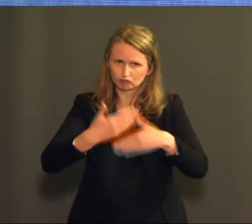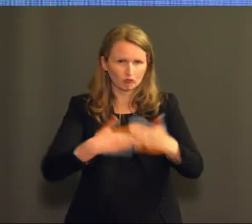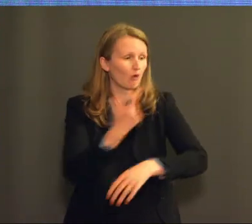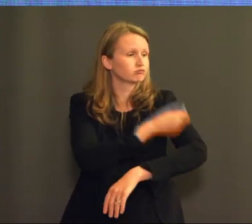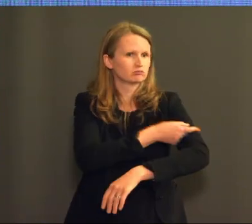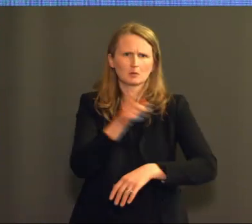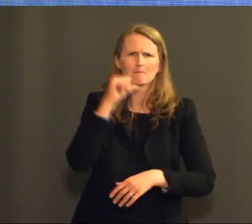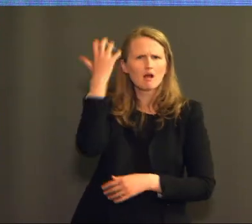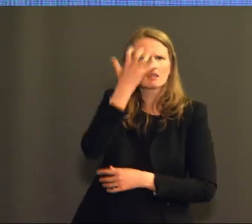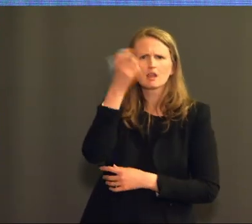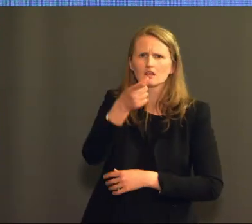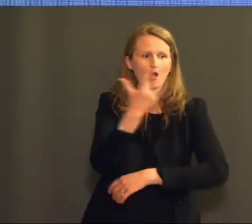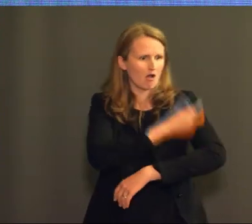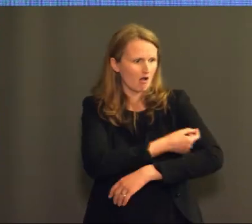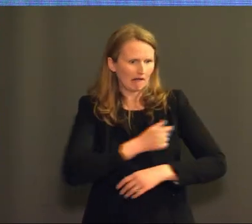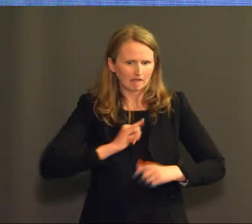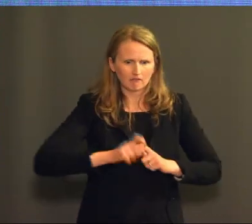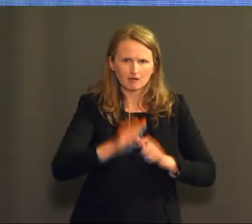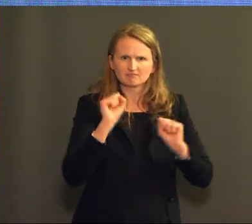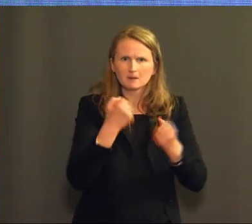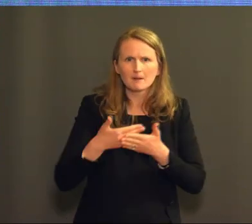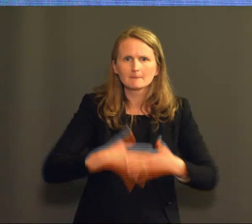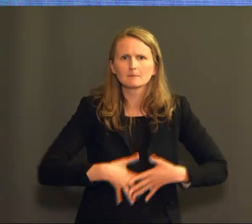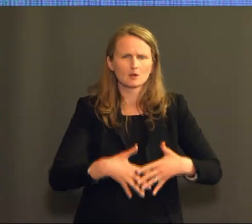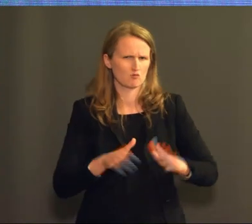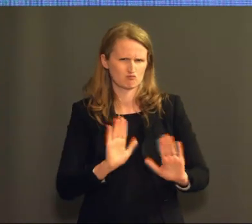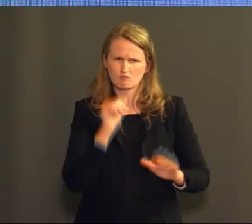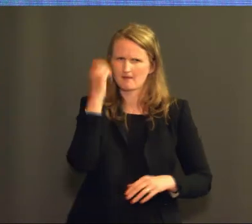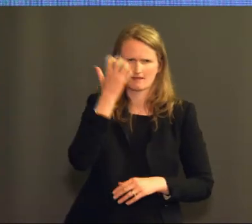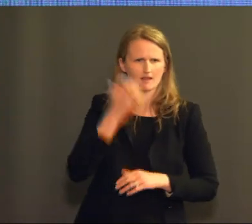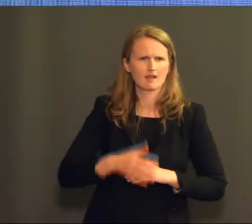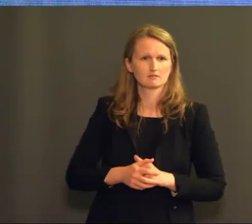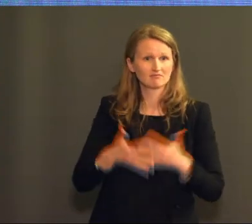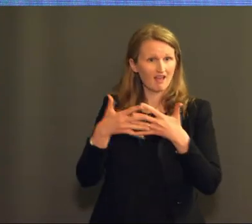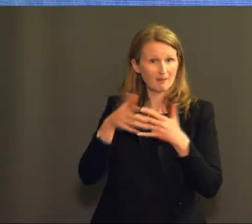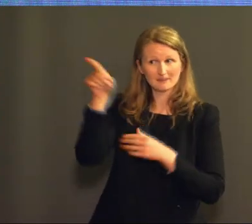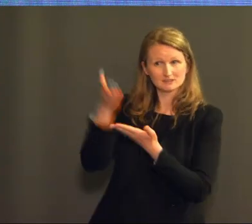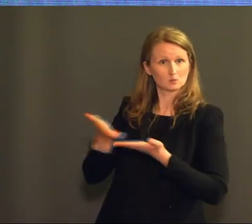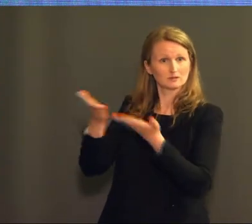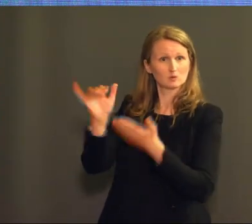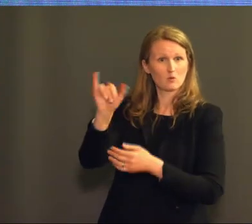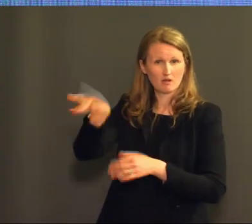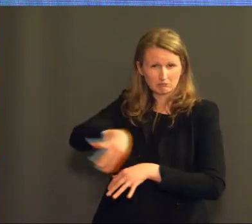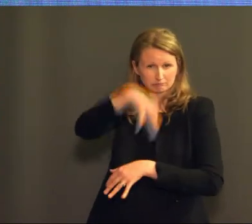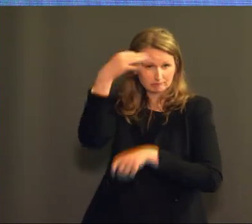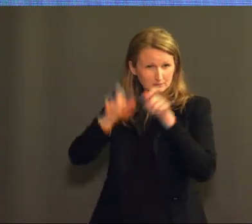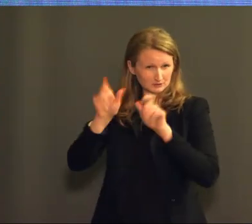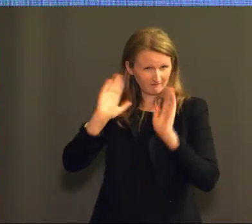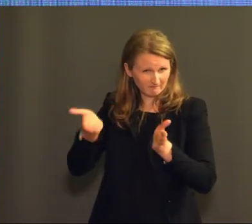États-Unis, le nombre de nouvelles grossesses chez les personnes déjà vaccinées le